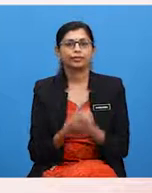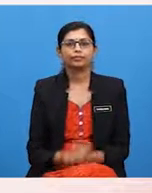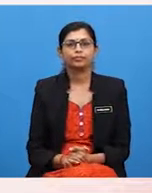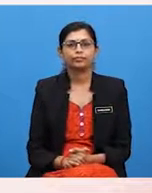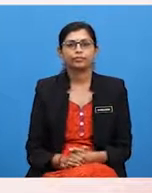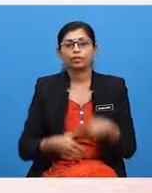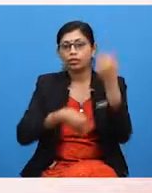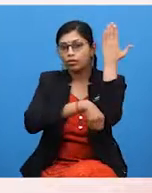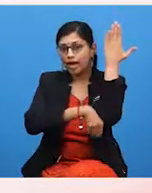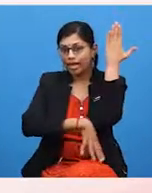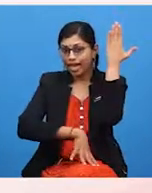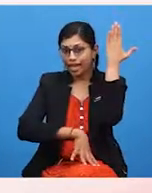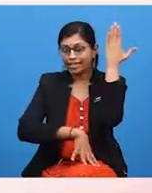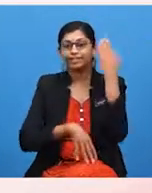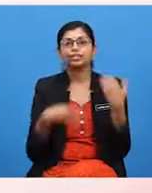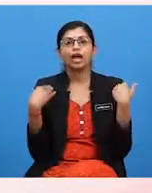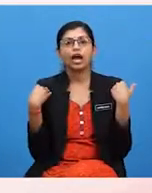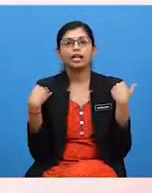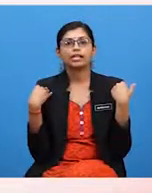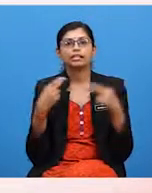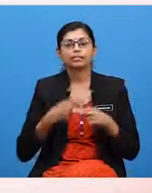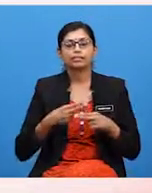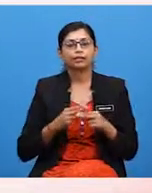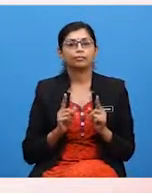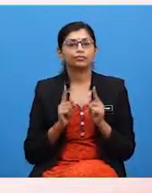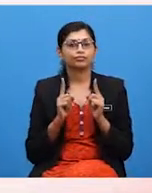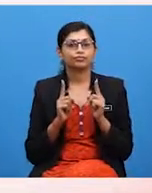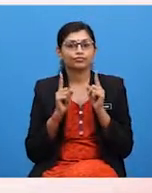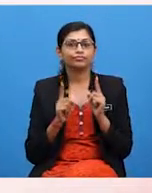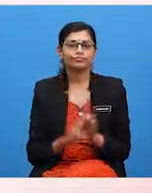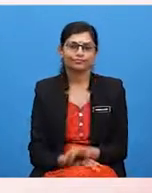hujung akar mempunyai jidal akar.